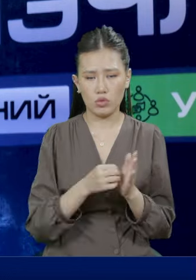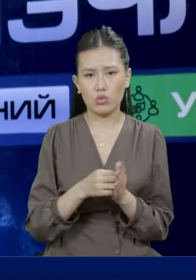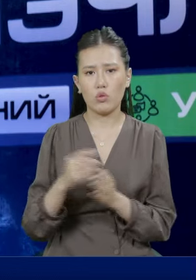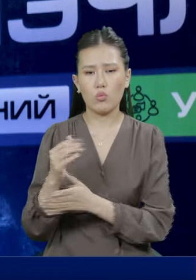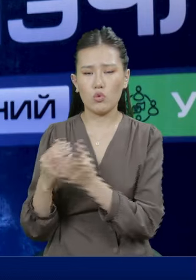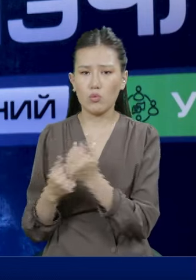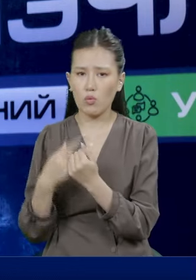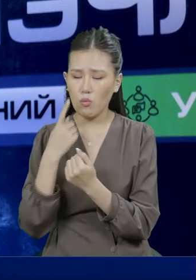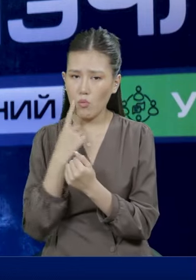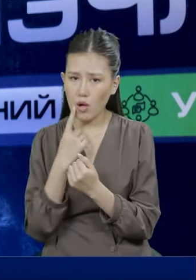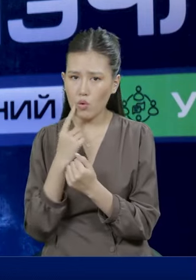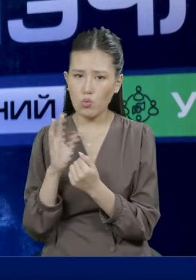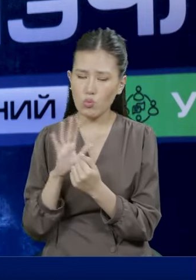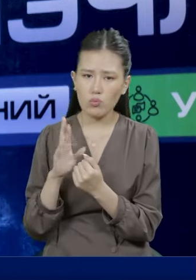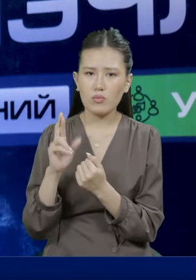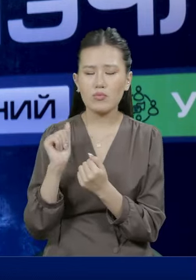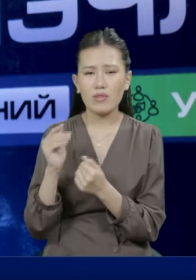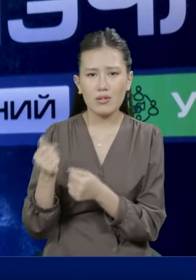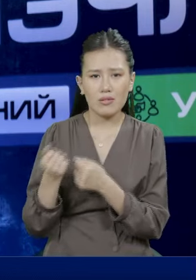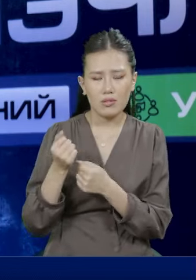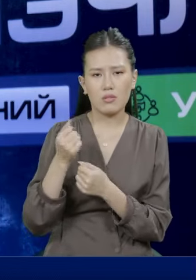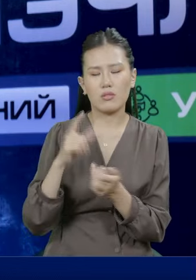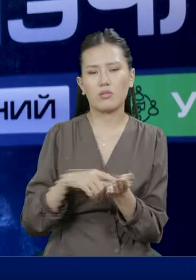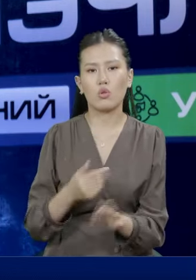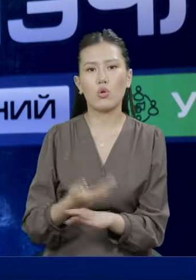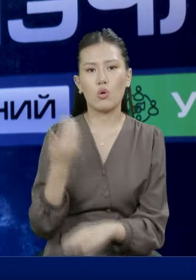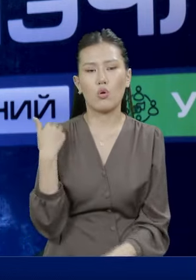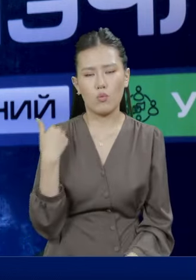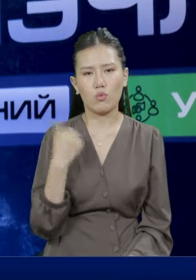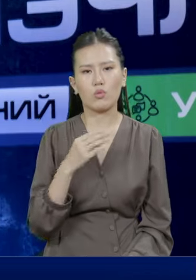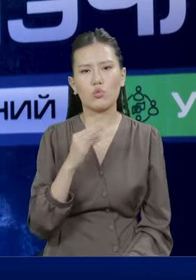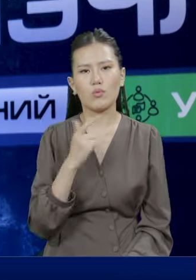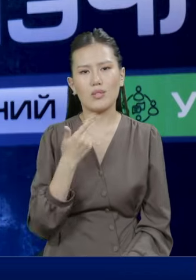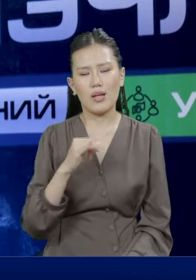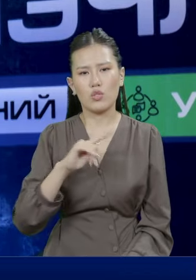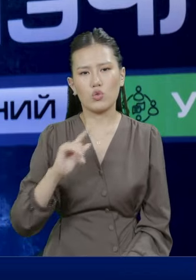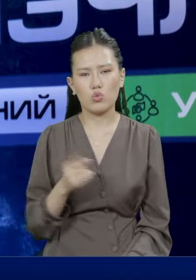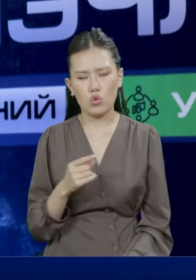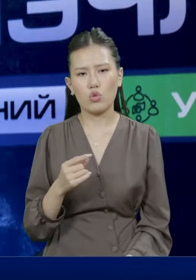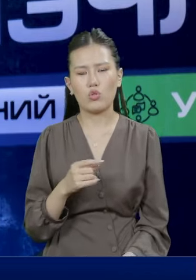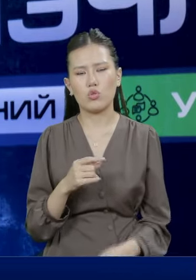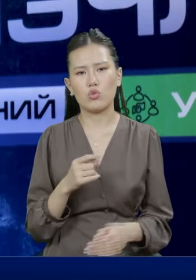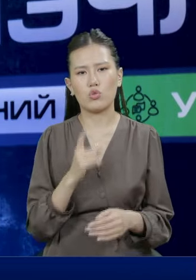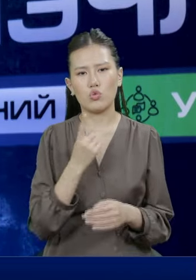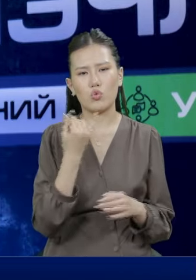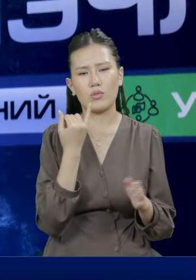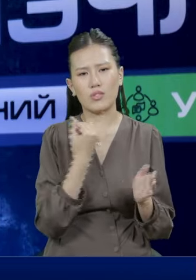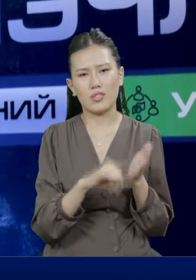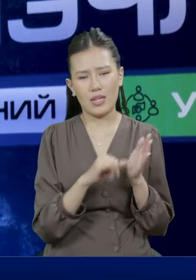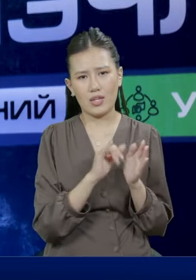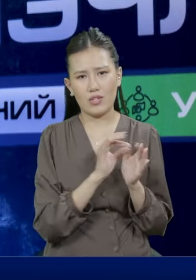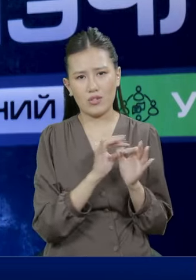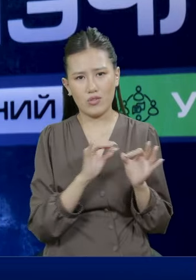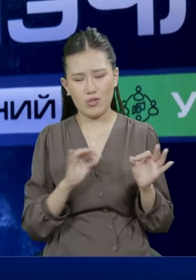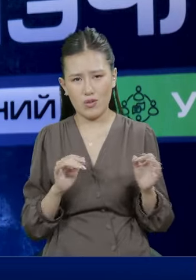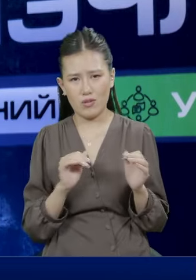асуудал яригдана. А өнгөрсөн хугацаанд бид нар тусгай зөвшөөрлөлдөг олноор олохож үзлээ. 160 болчлоо. Гэтэл нөгөө нэг борлуулалт маань салбар маань төдий л